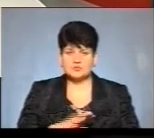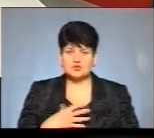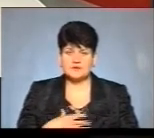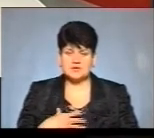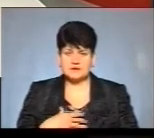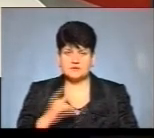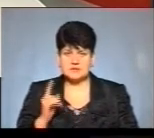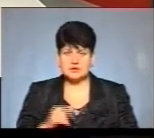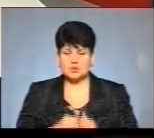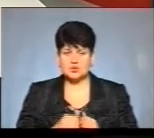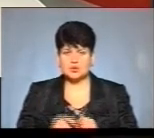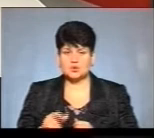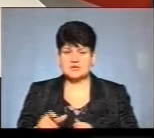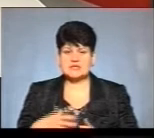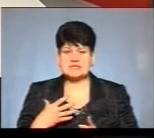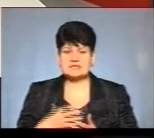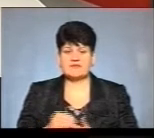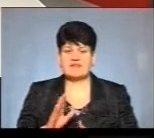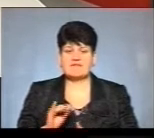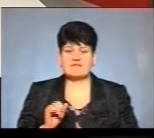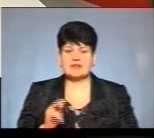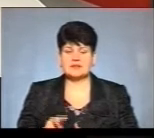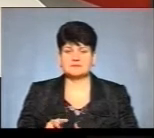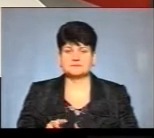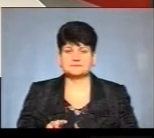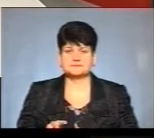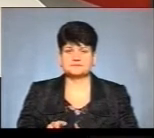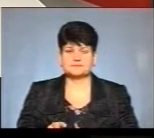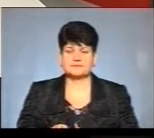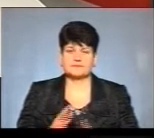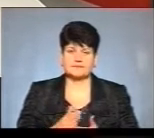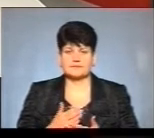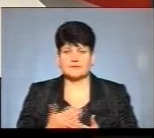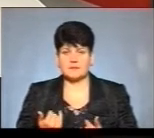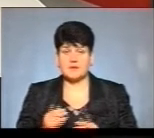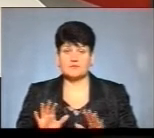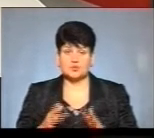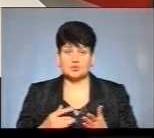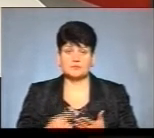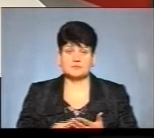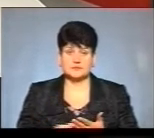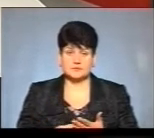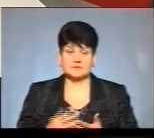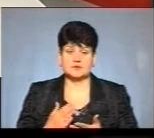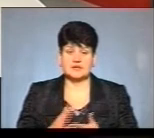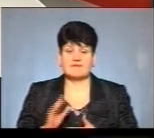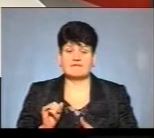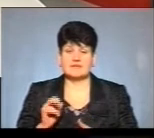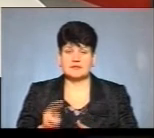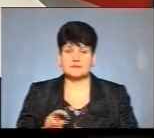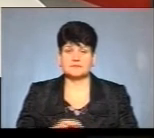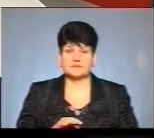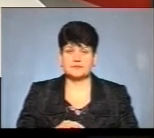знати кожній людині свій ВІЛ-статус, і навіть у випадку підтвердження, зокрема, ВІЛ-інфікування,